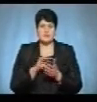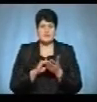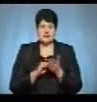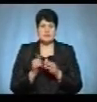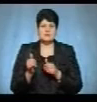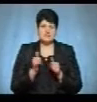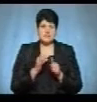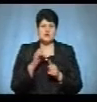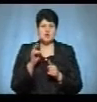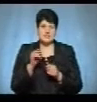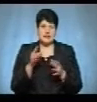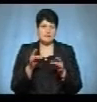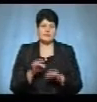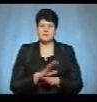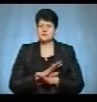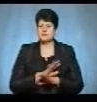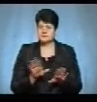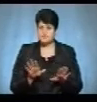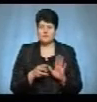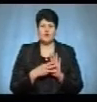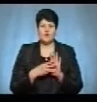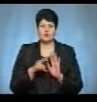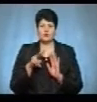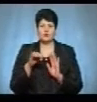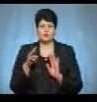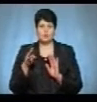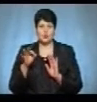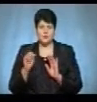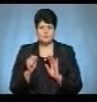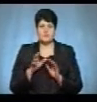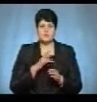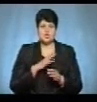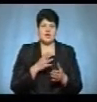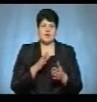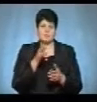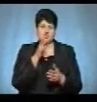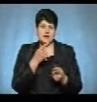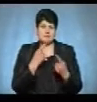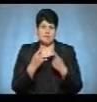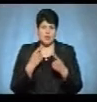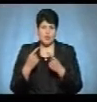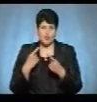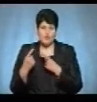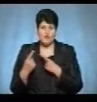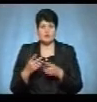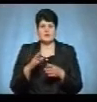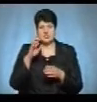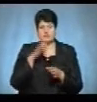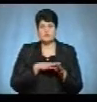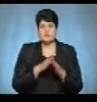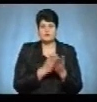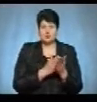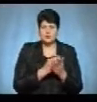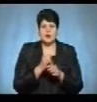відвідувачів соціальними пакетами не будуть. 8 лютого під час переговорів представники 78-ї аптеки, обласної державної виконавчої служби